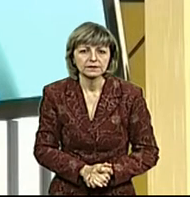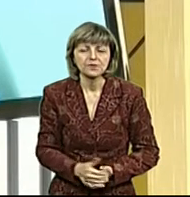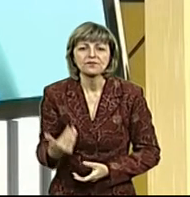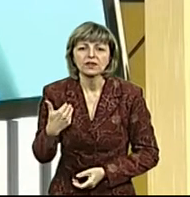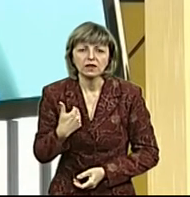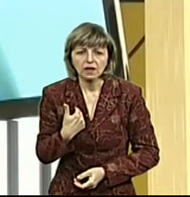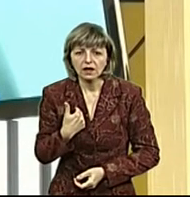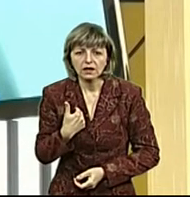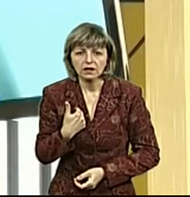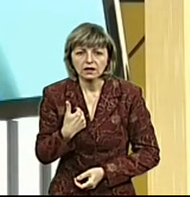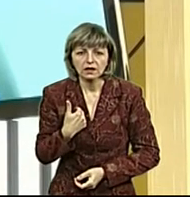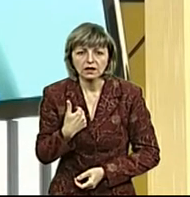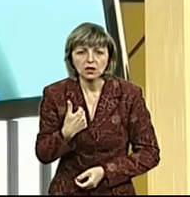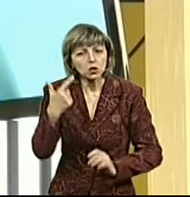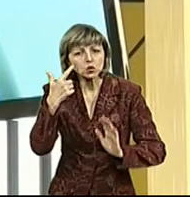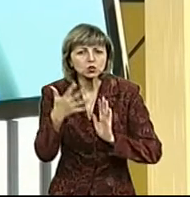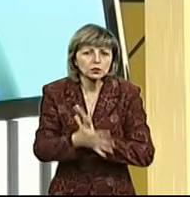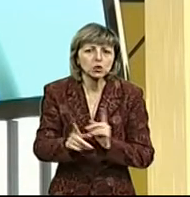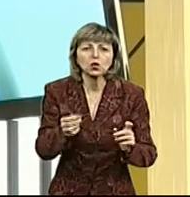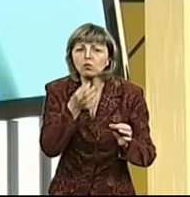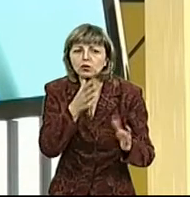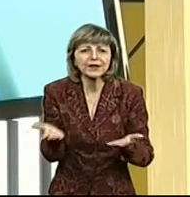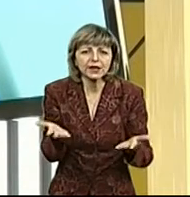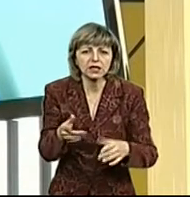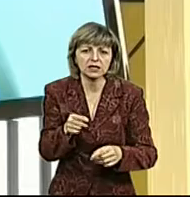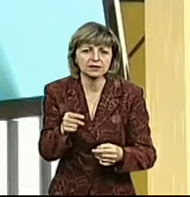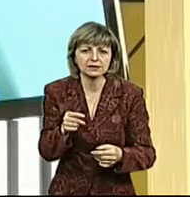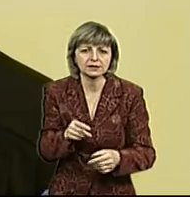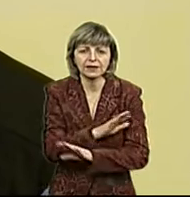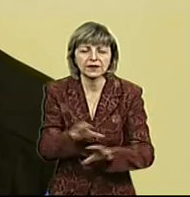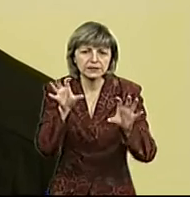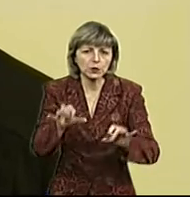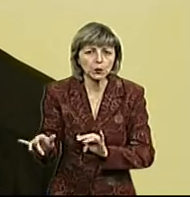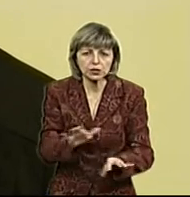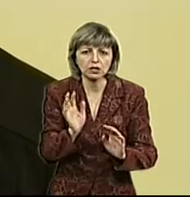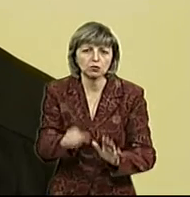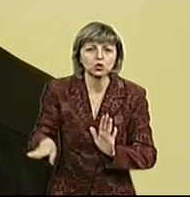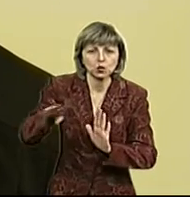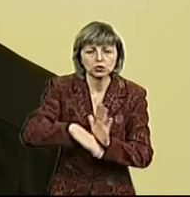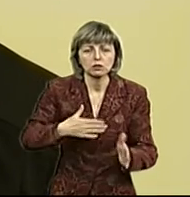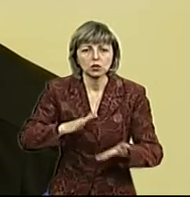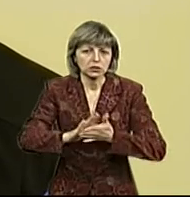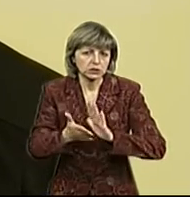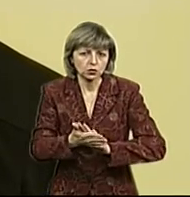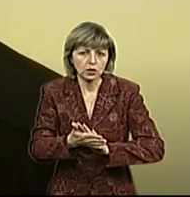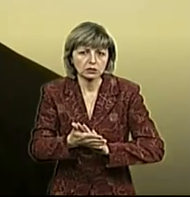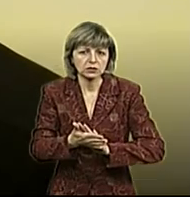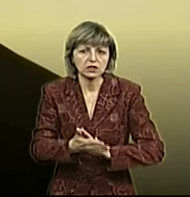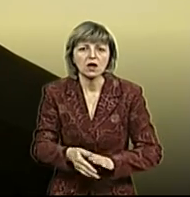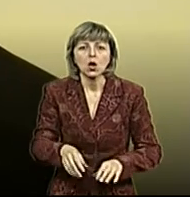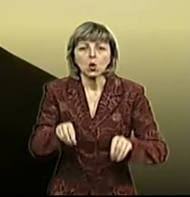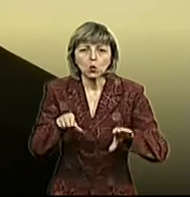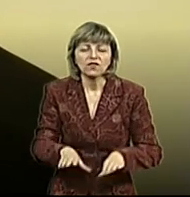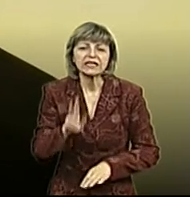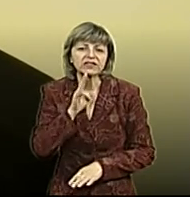я зрозумів, що будь-які мої протиправні дії погіршать мене становище. Коли я суддів ухвалила. Ухвалу